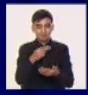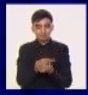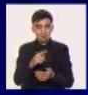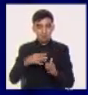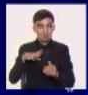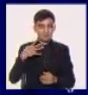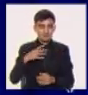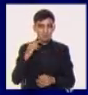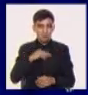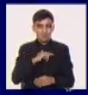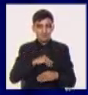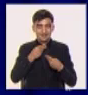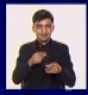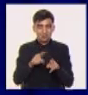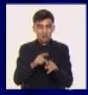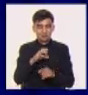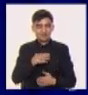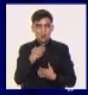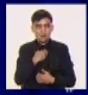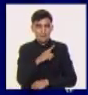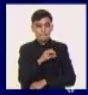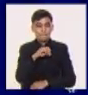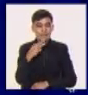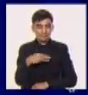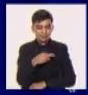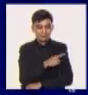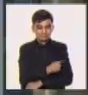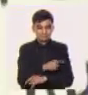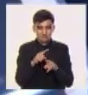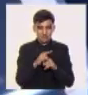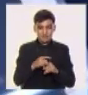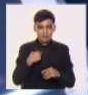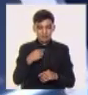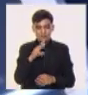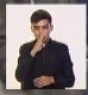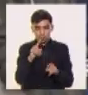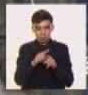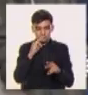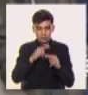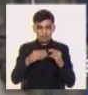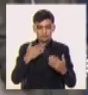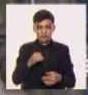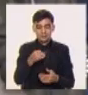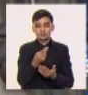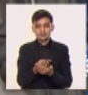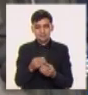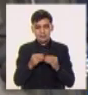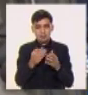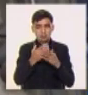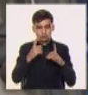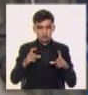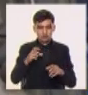работодателя расширенную медицинскую страховку, которую они лишились вместе с заработком. Десятки лежащих на полу людей в